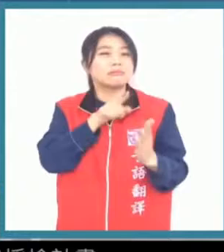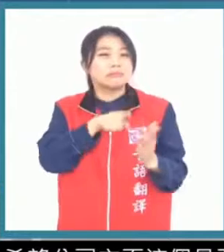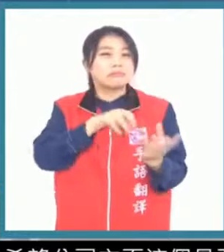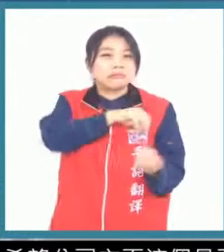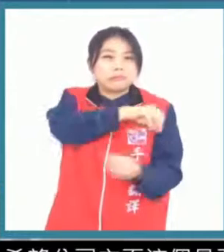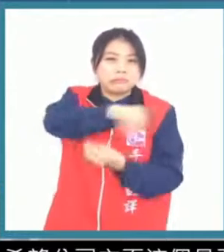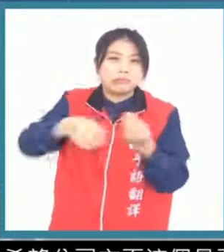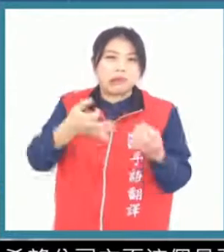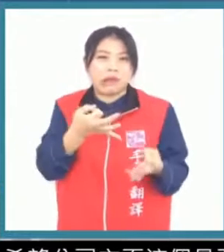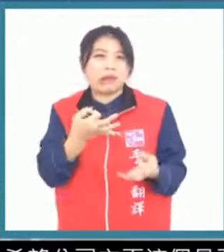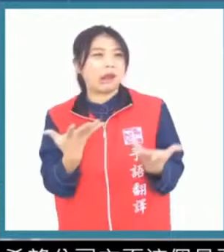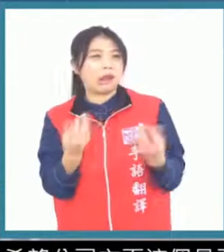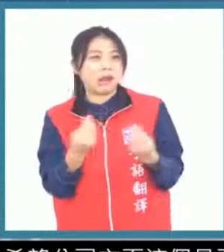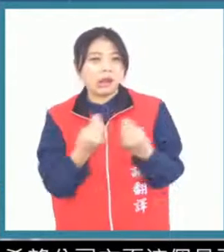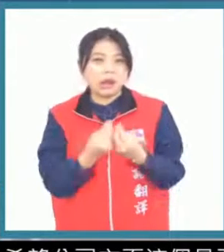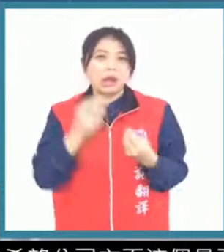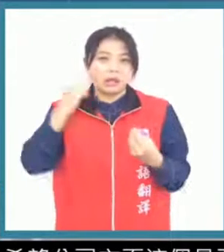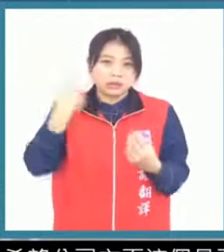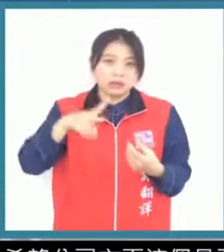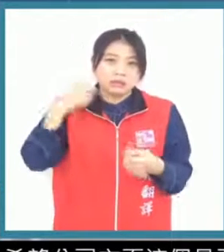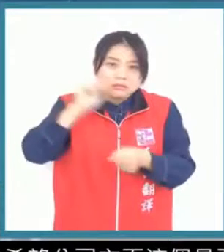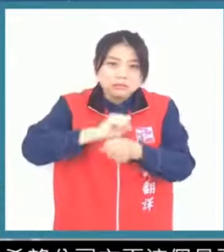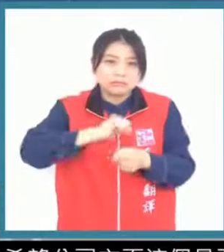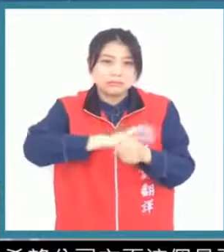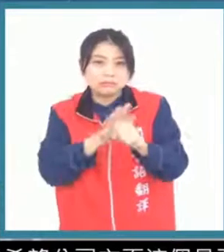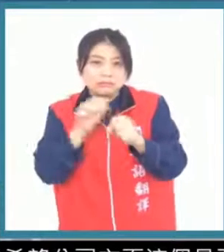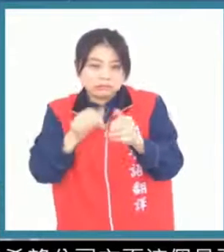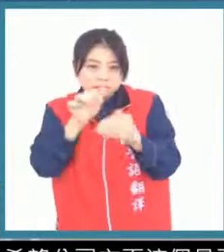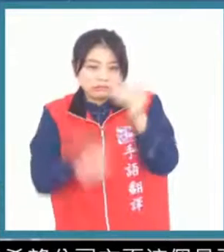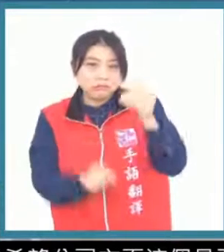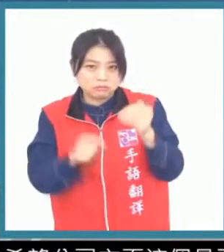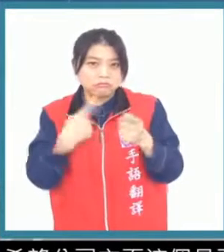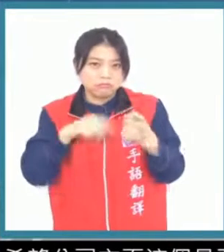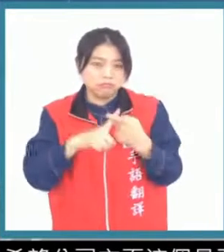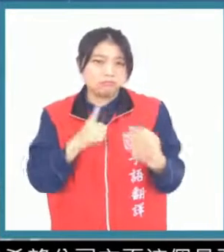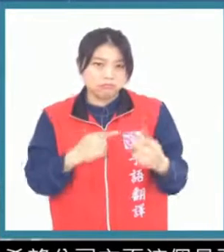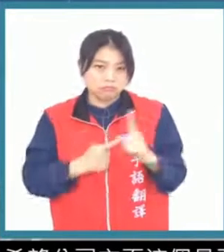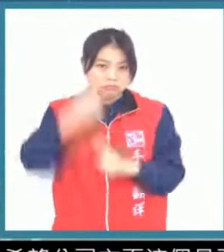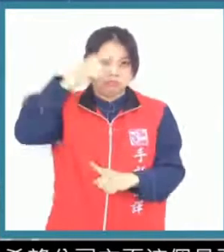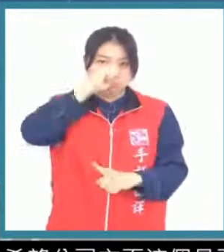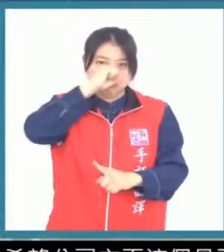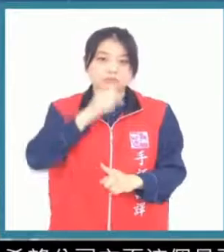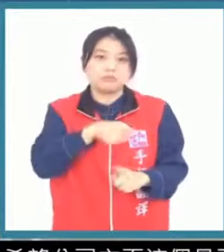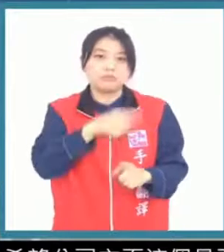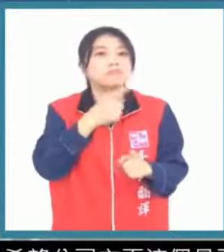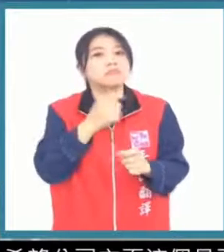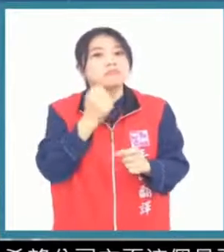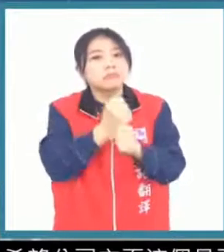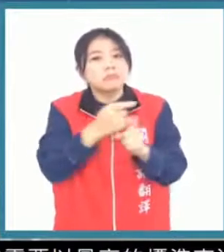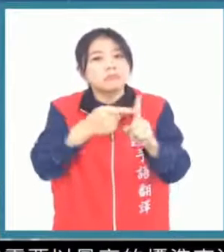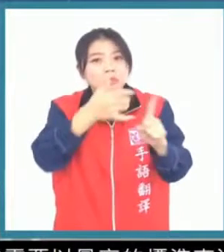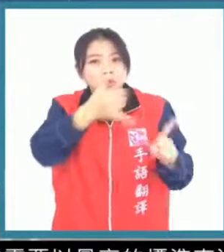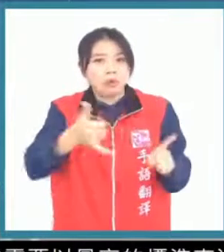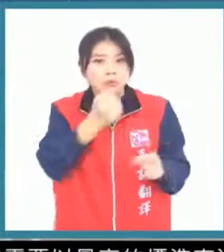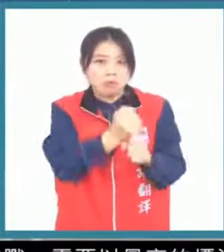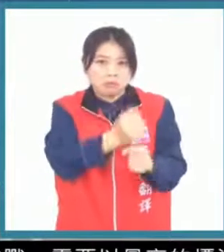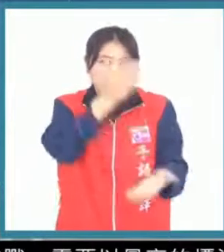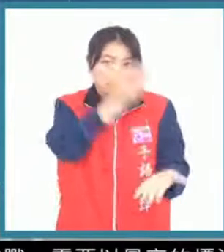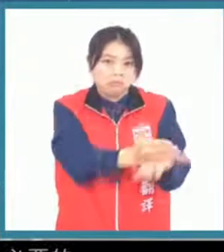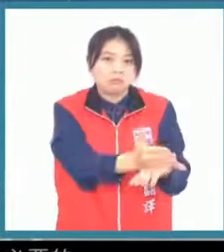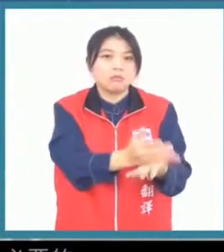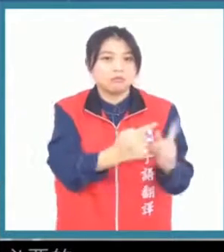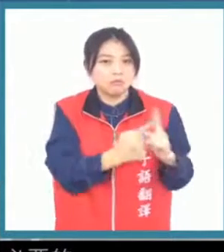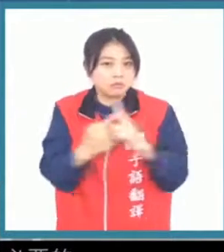战，需要以最高的标准来进行。因此哦，停工采检是必要的，必须要确